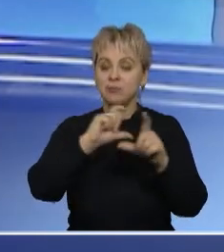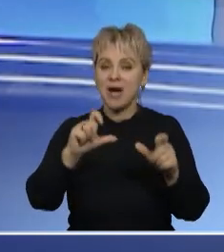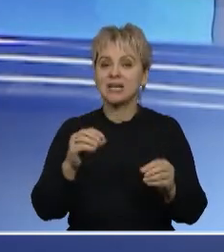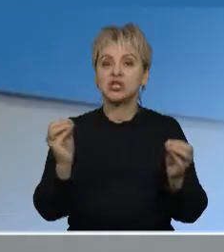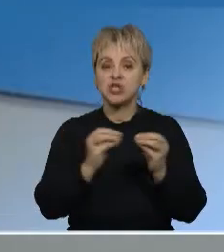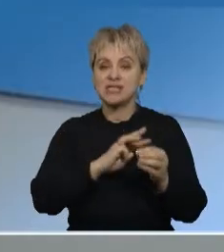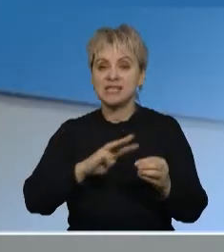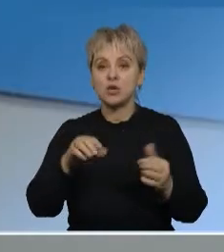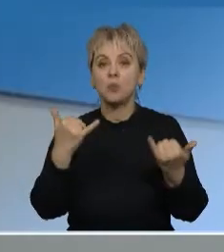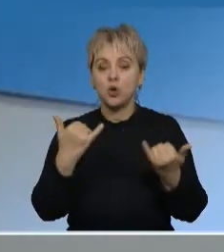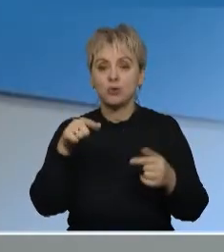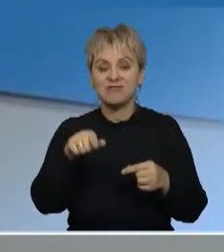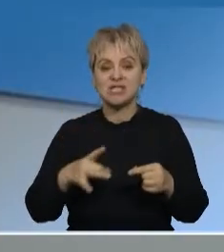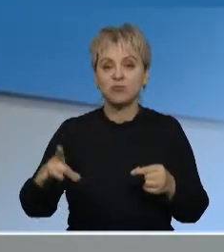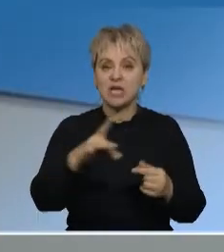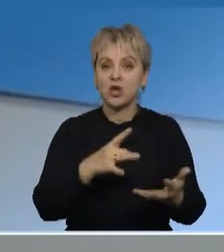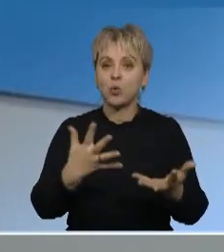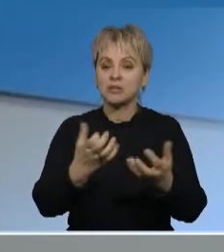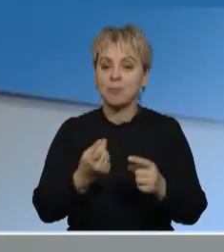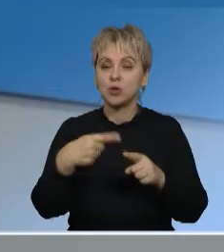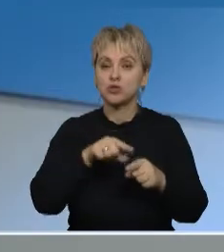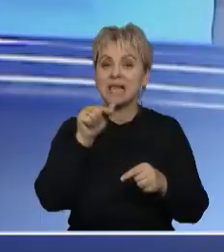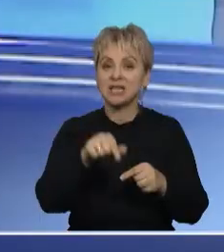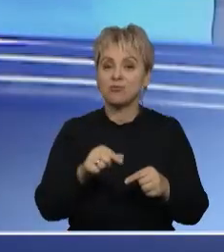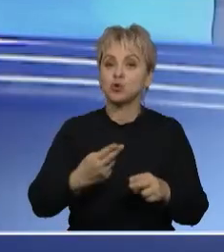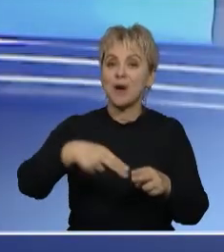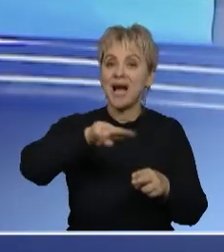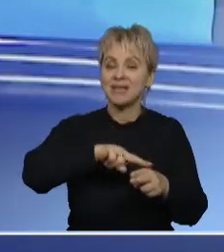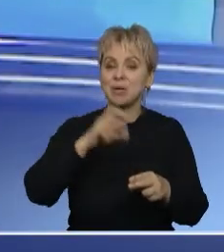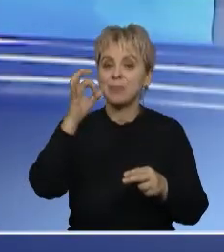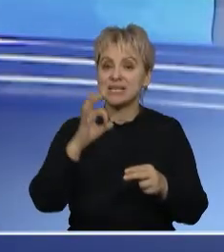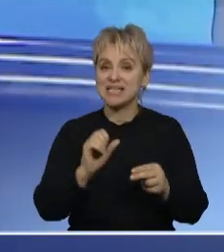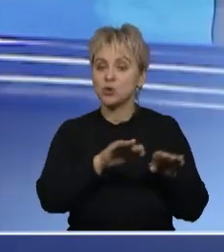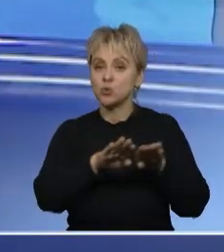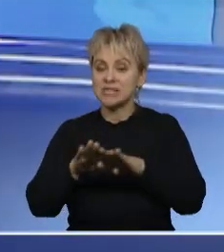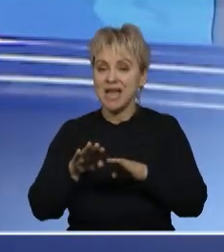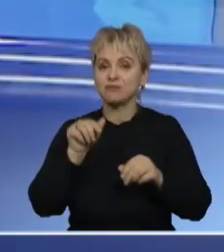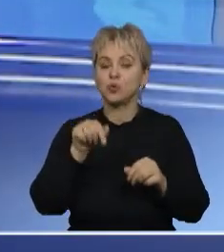10 миллионов сегодня регион получил для того, чтобы компенсировать процентную ставку